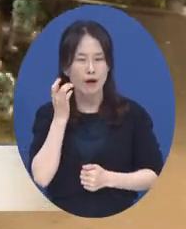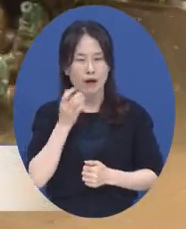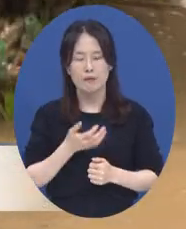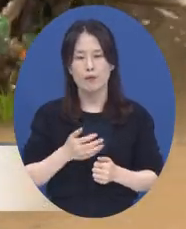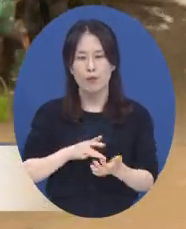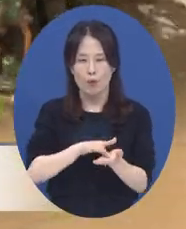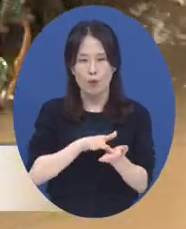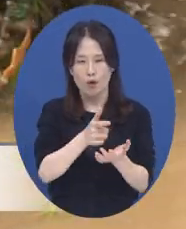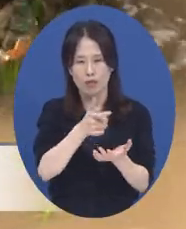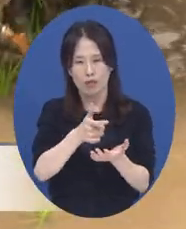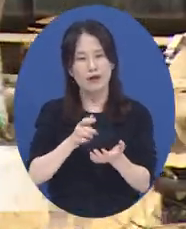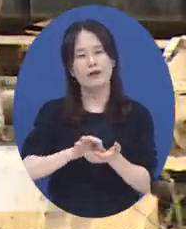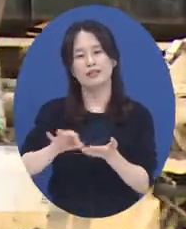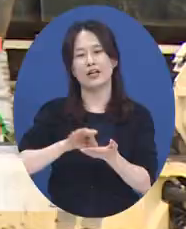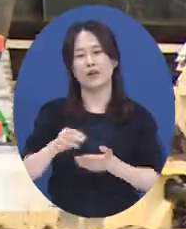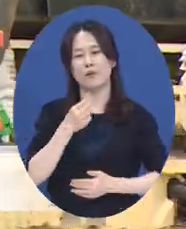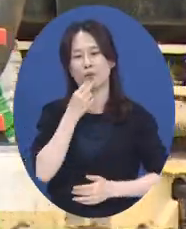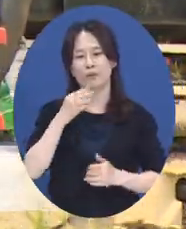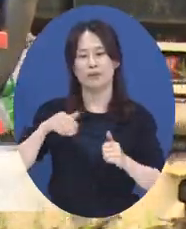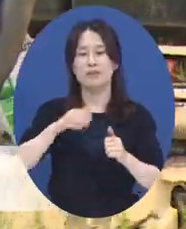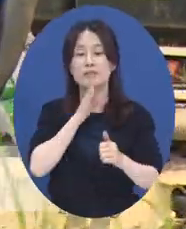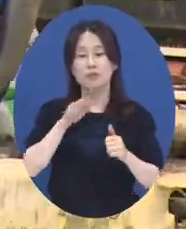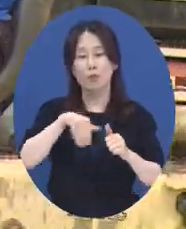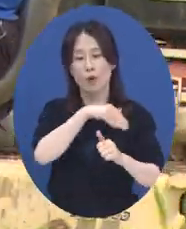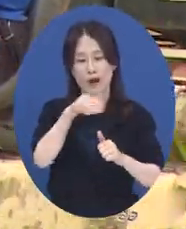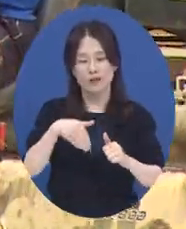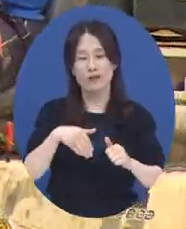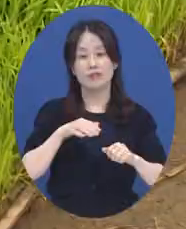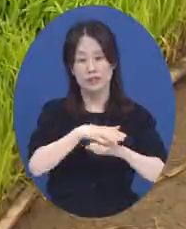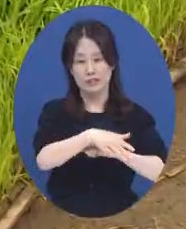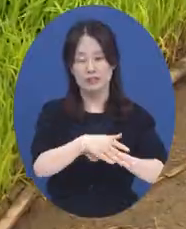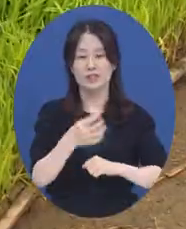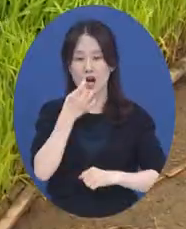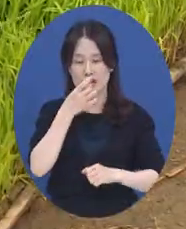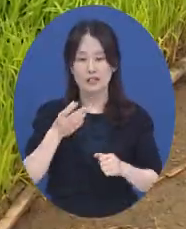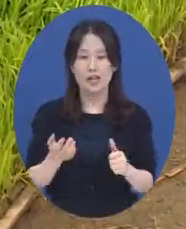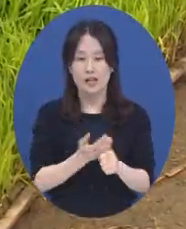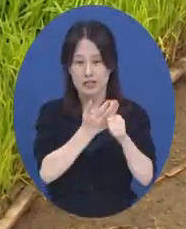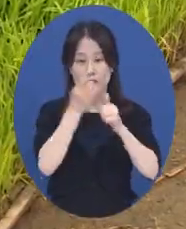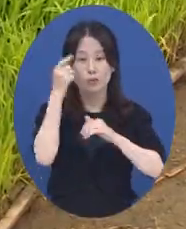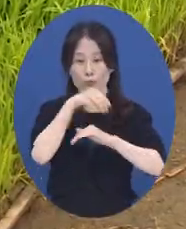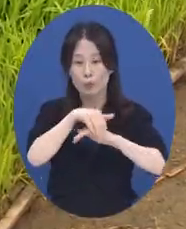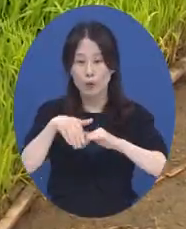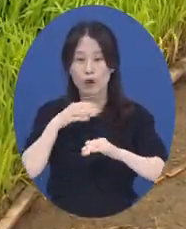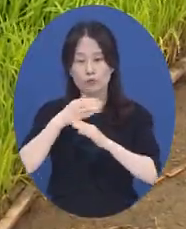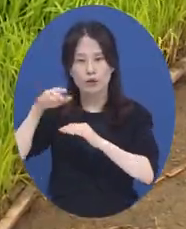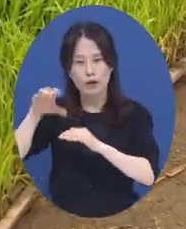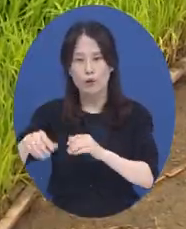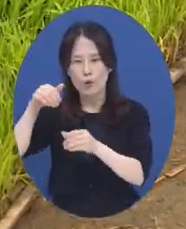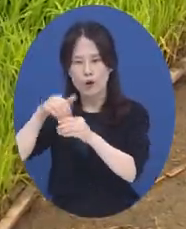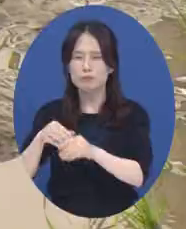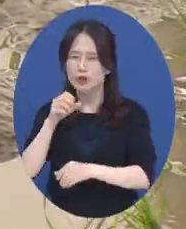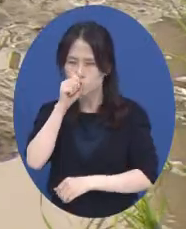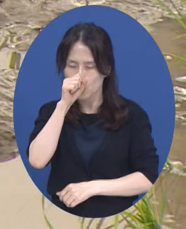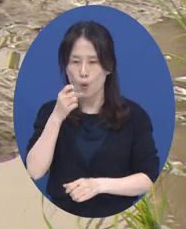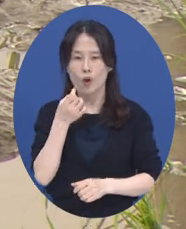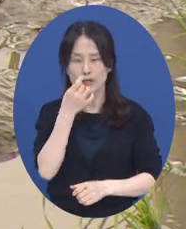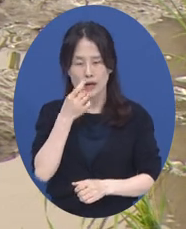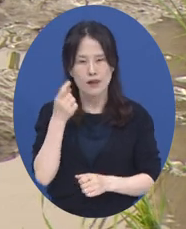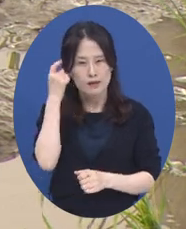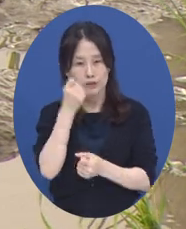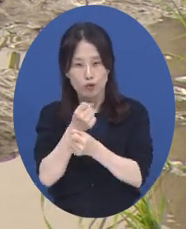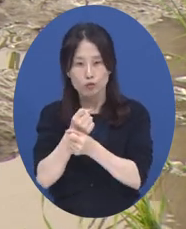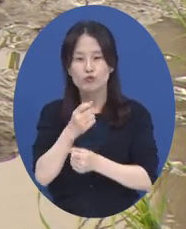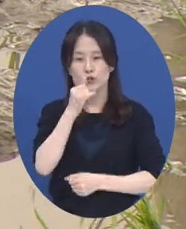않는 친환경 방식으로 벼농사를 지을 예정입니다 북한지역의 심기 좋은 벼 품종을 개발하는 등